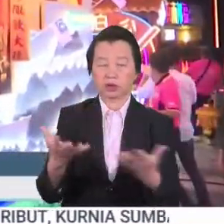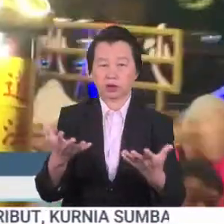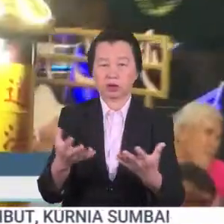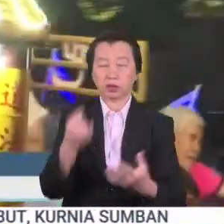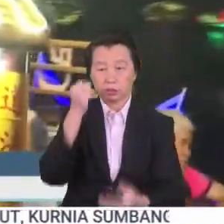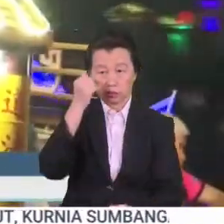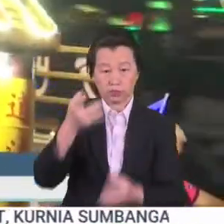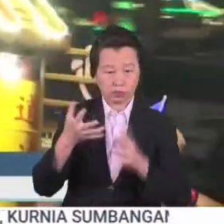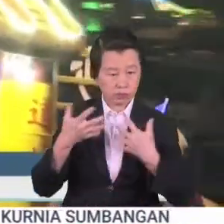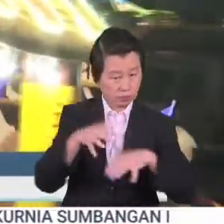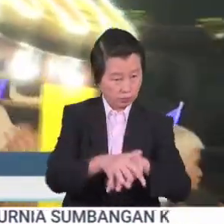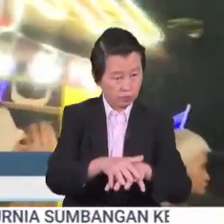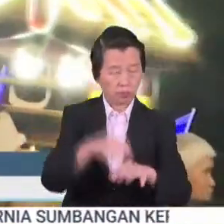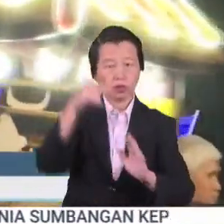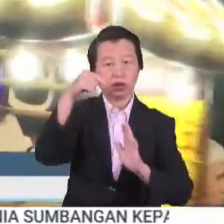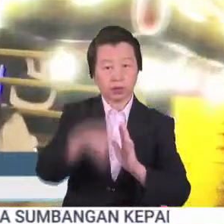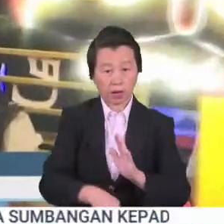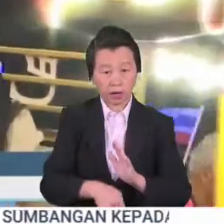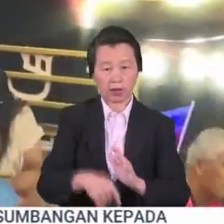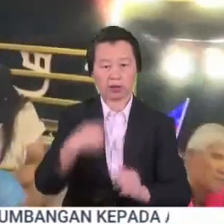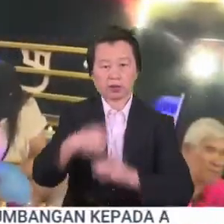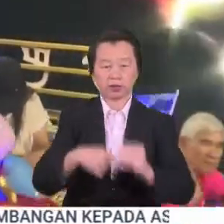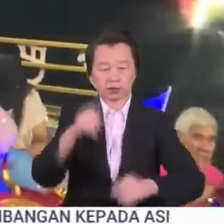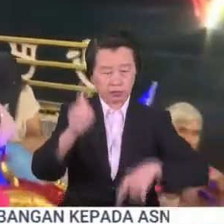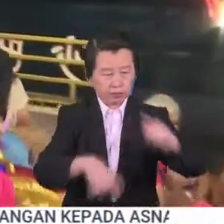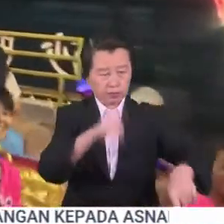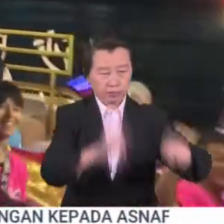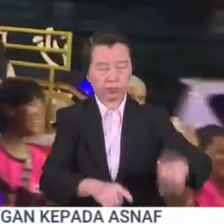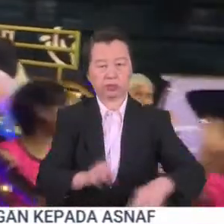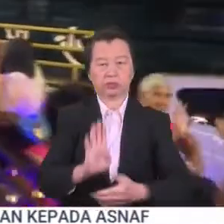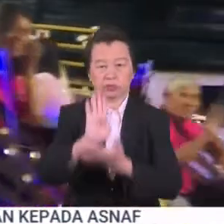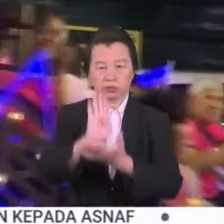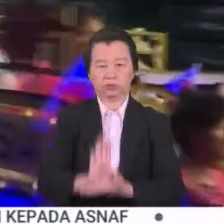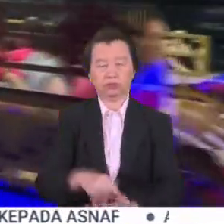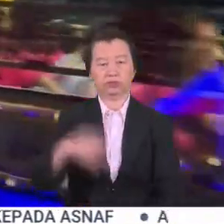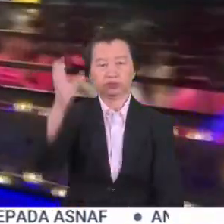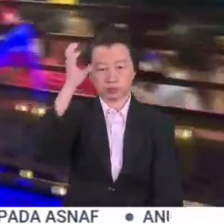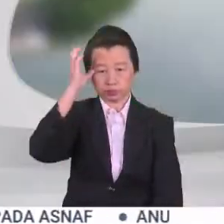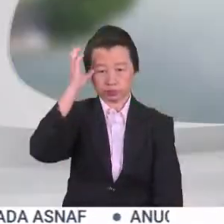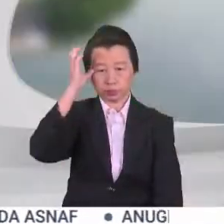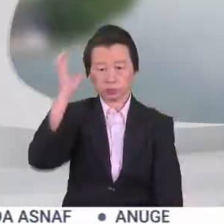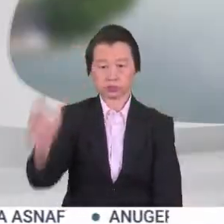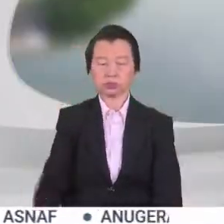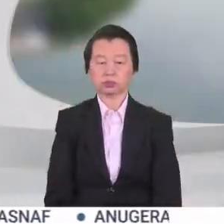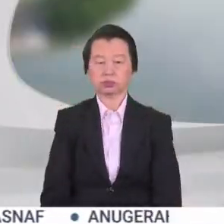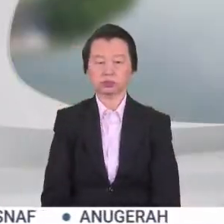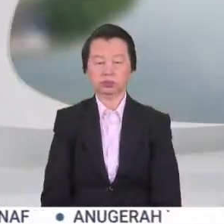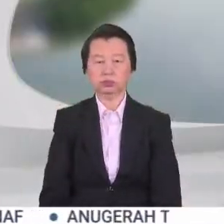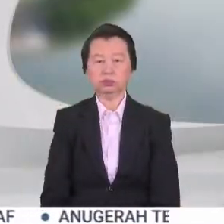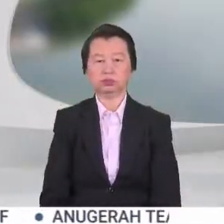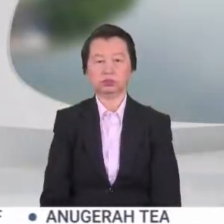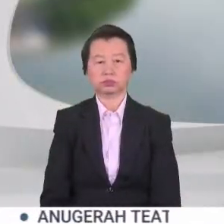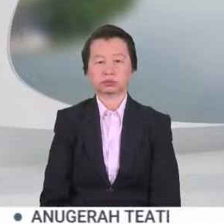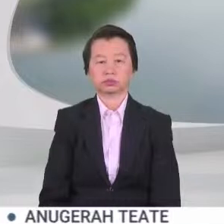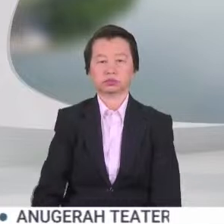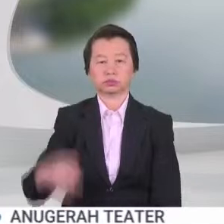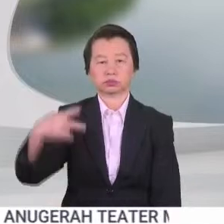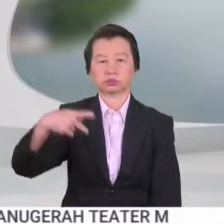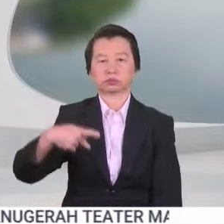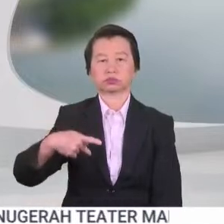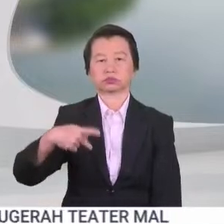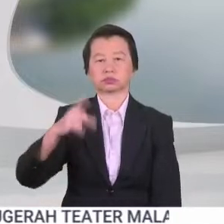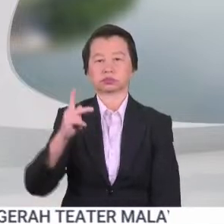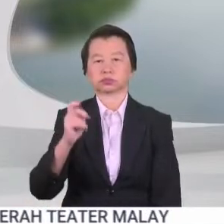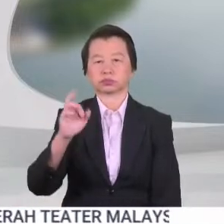pemahaman yang lebih mendalam tentang kepelbagaian kebudayaan Cina Parti keadilan rakyat